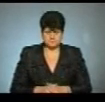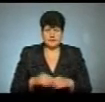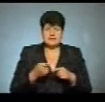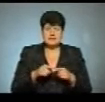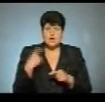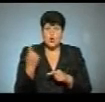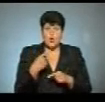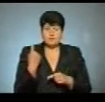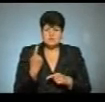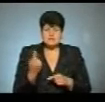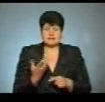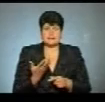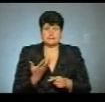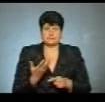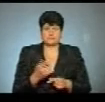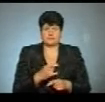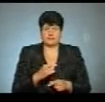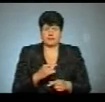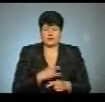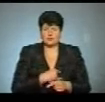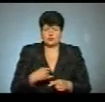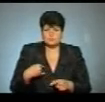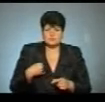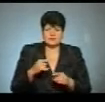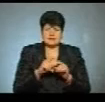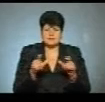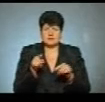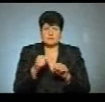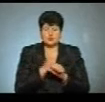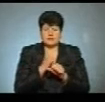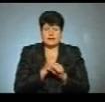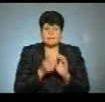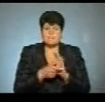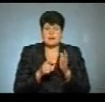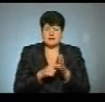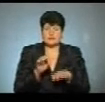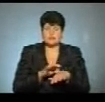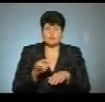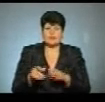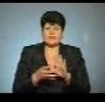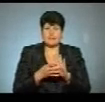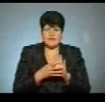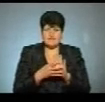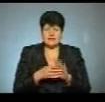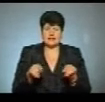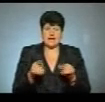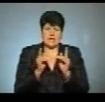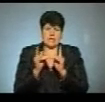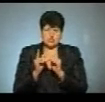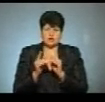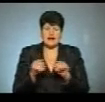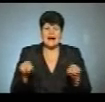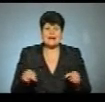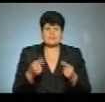Це обласний фтизіопульмонологічний центр. У медзакладі обладнали палати для хворих на коронавірус. 9 ліжок реанімаційні, 80